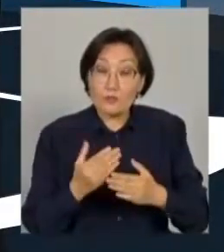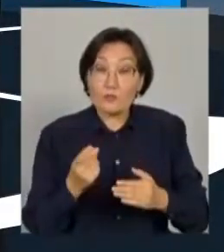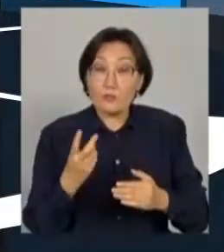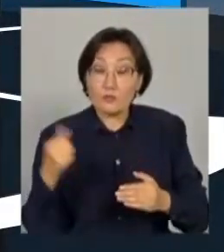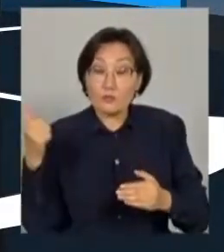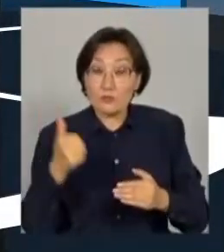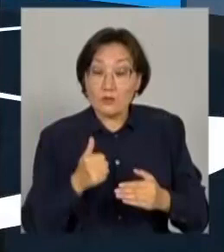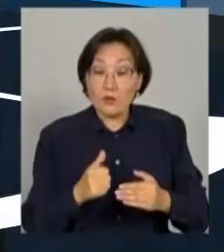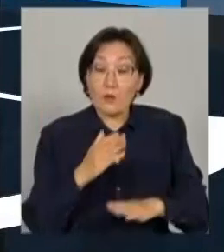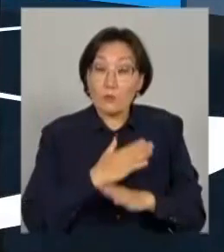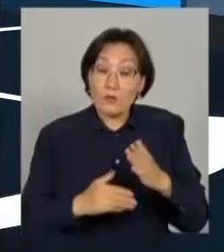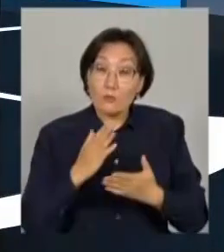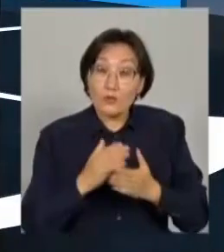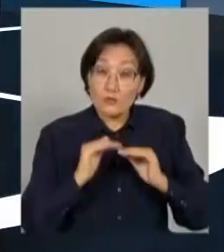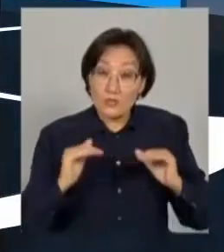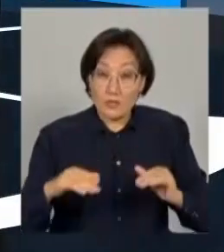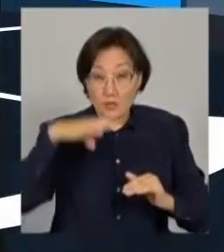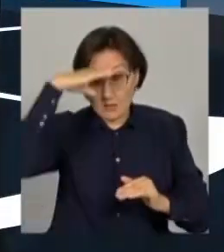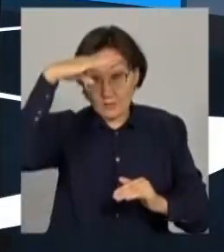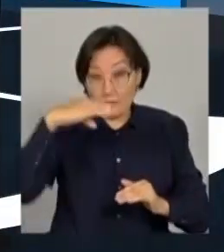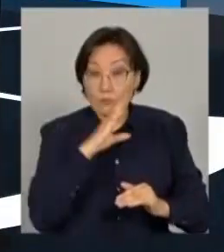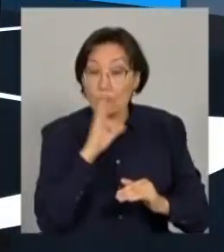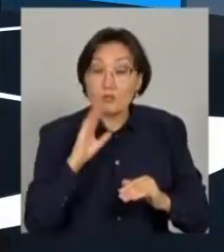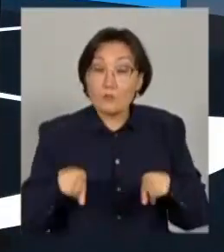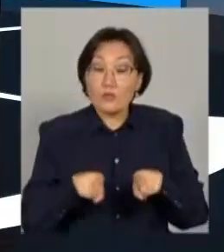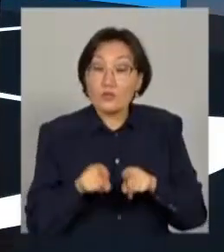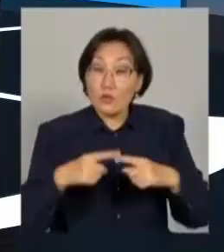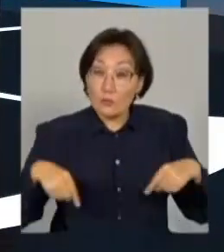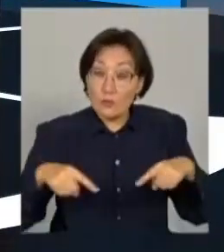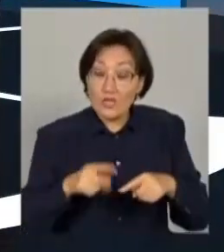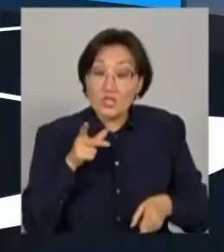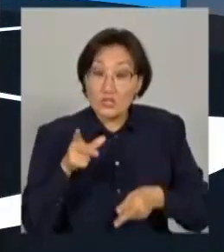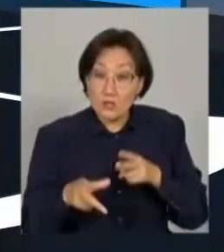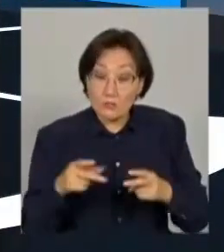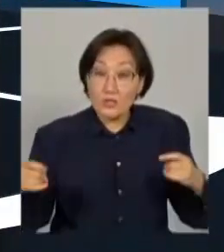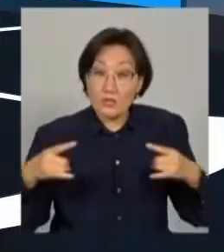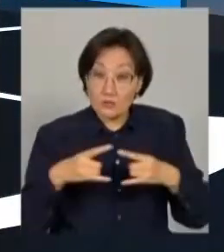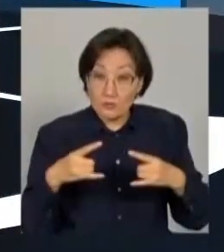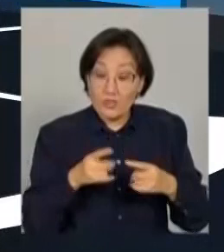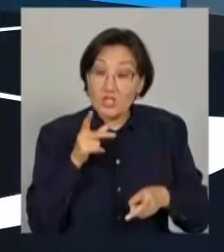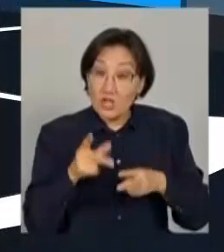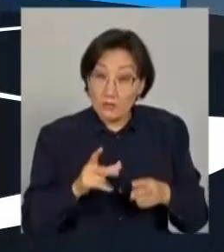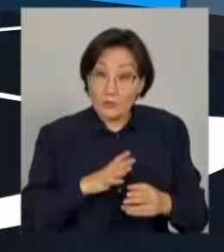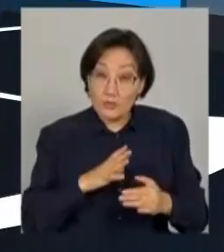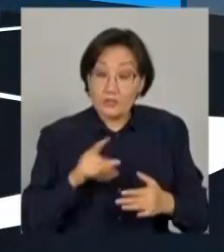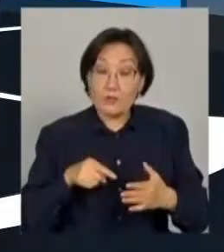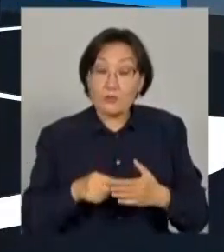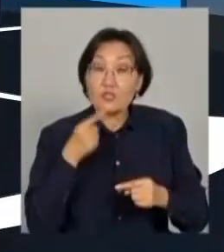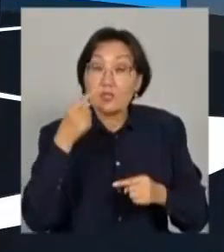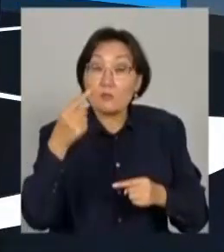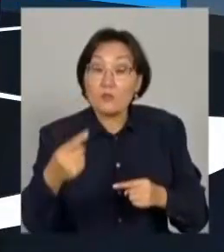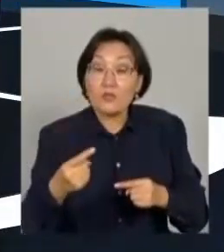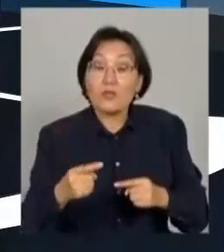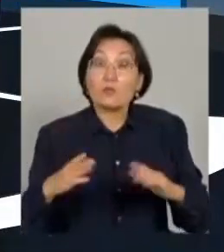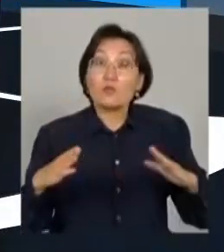осыдан бір апта бұрын мүгедектігі бар балалардың ата-аналары дәл осы мекемеге шағым айтып арнамызға сұхбат берген еді. Қаладан қашы